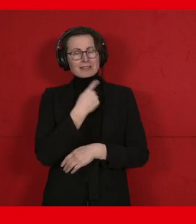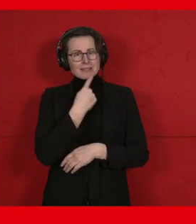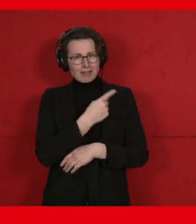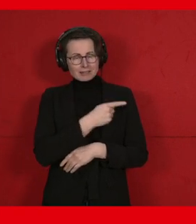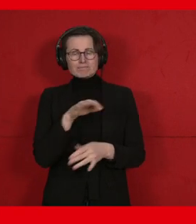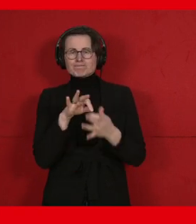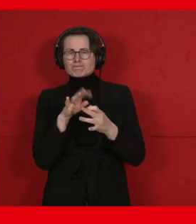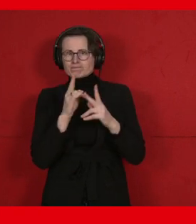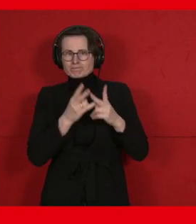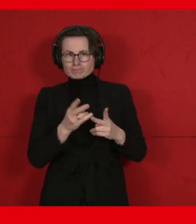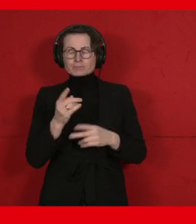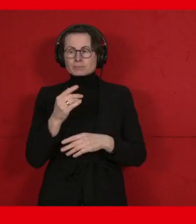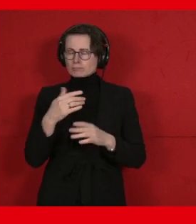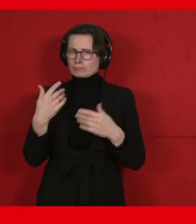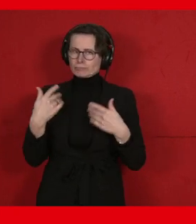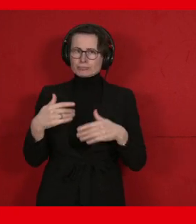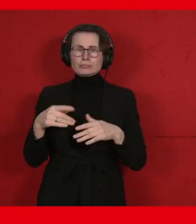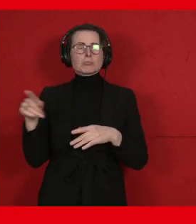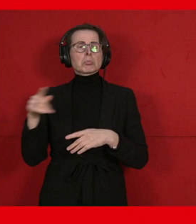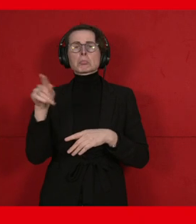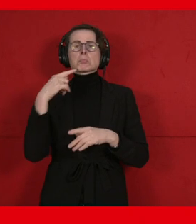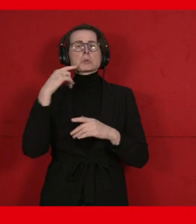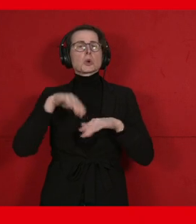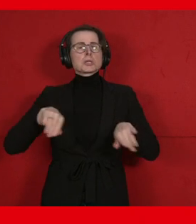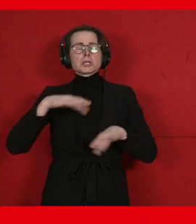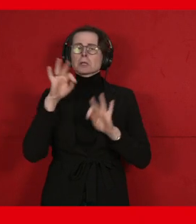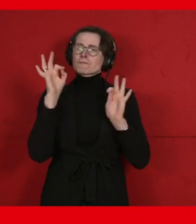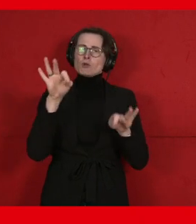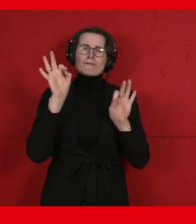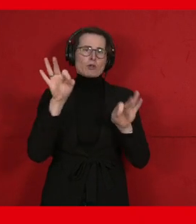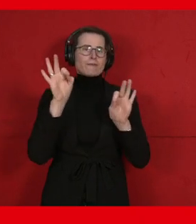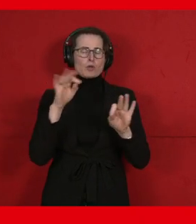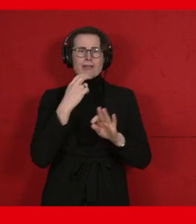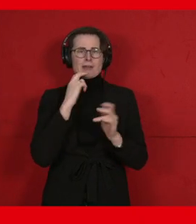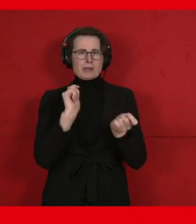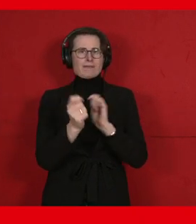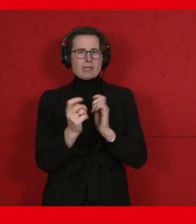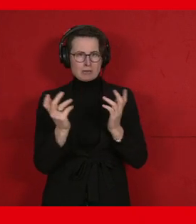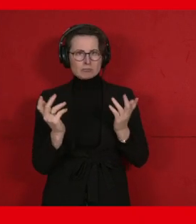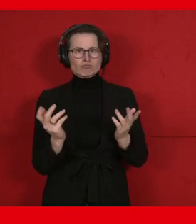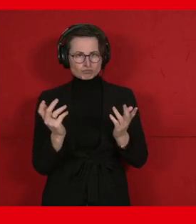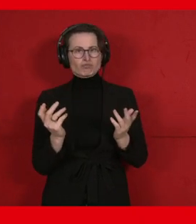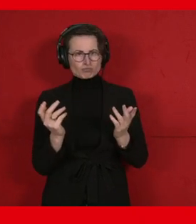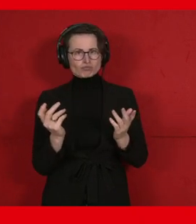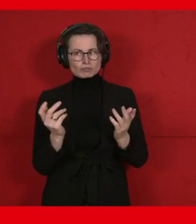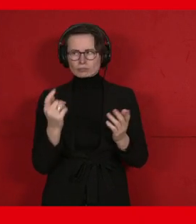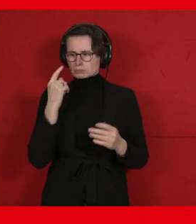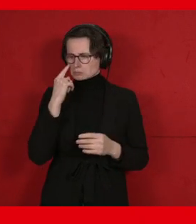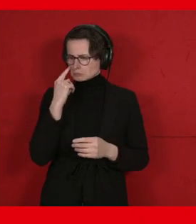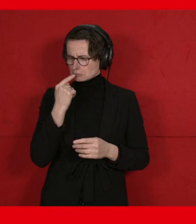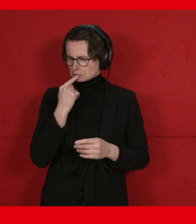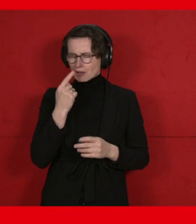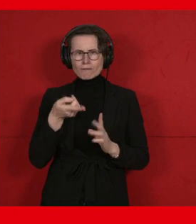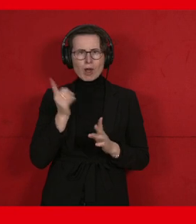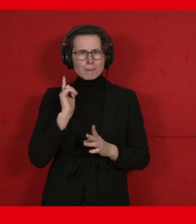gesagt hat. Wir haben eine riesige Zustimmung zur Energiewende. Auch da übrigens, wir hatten, glaube ich,